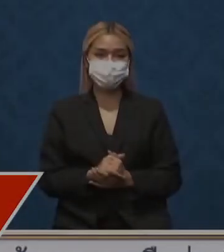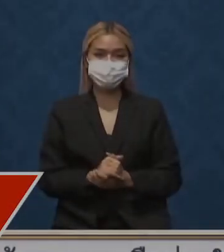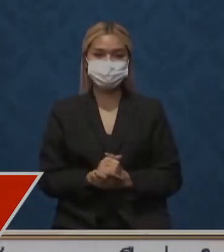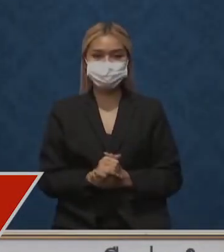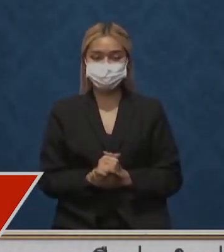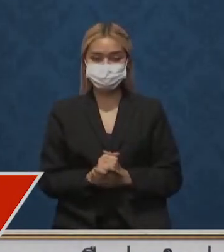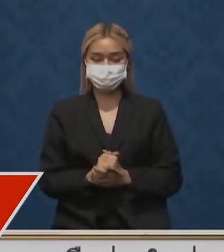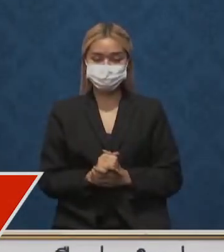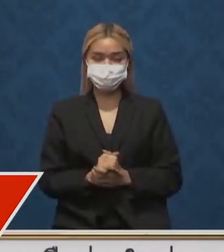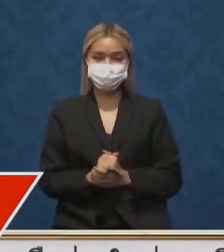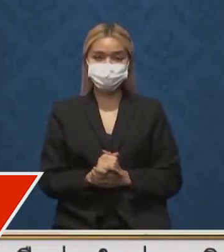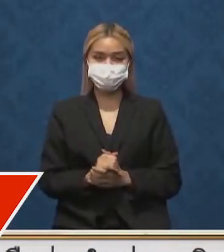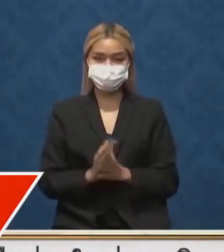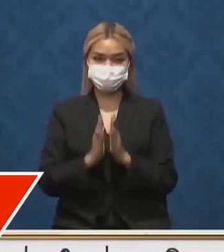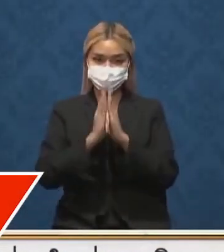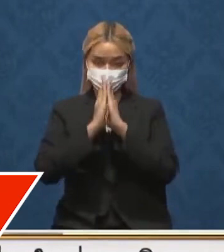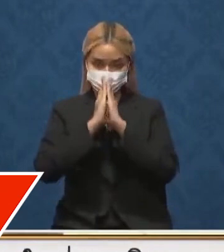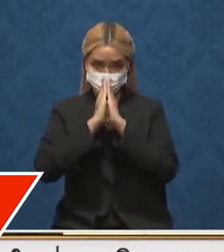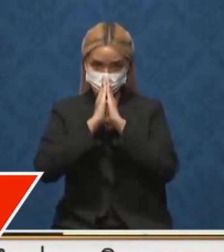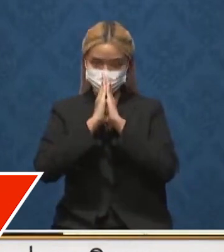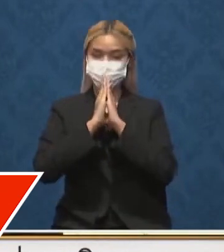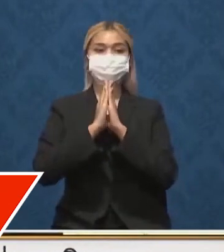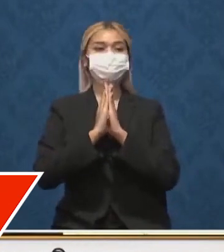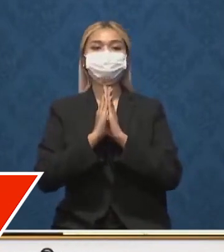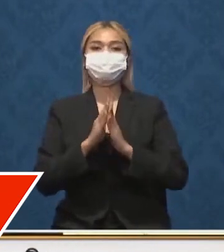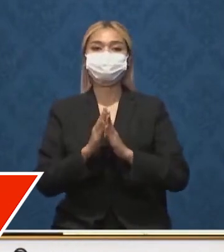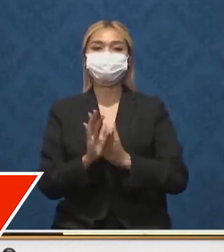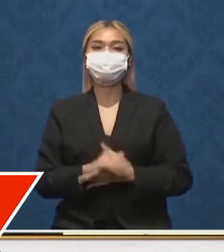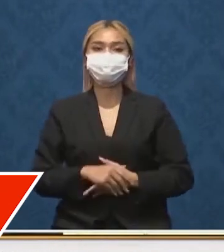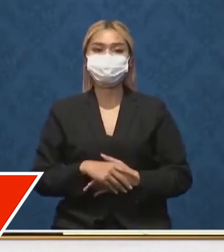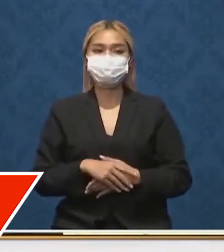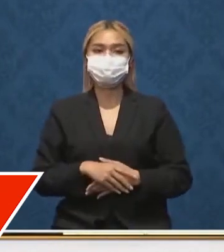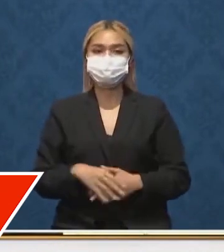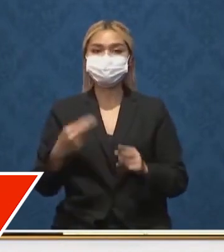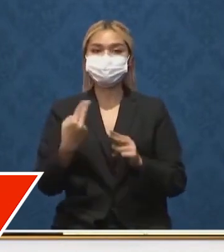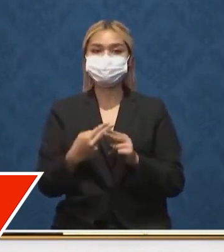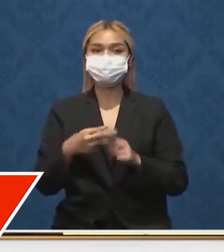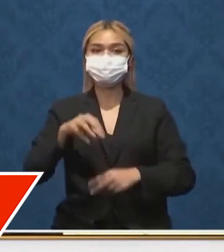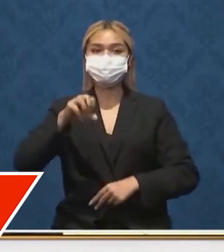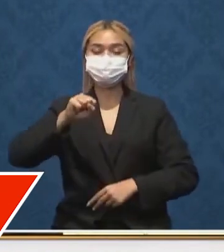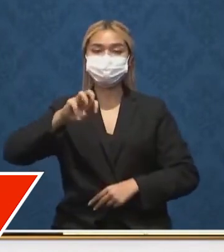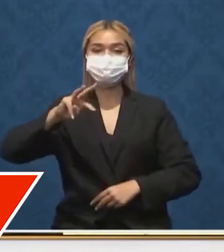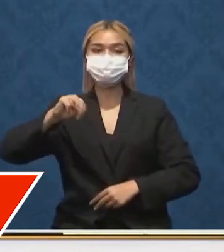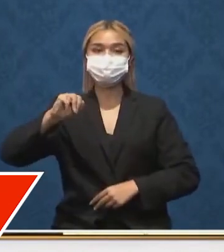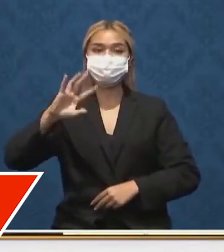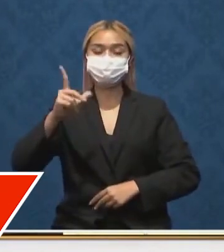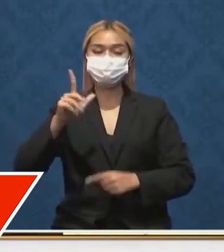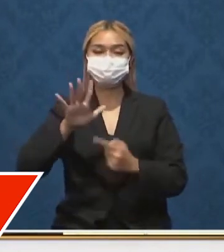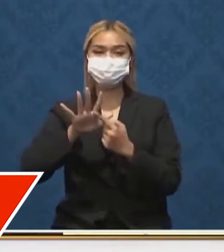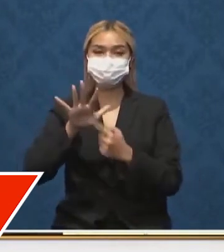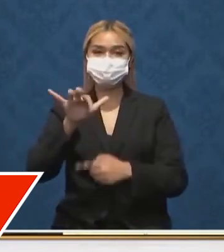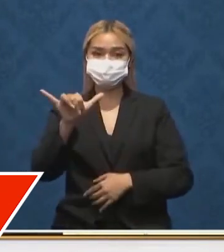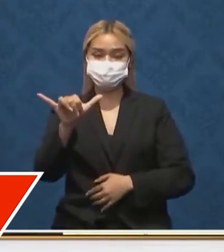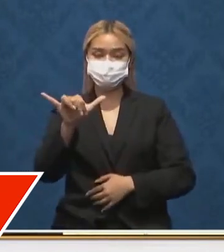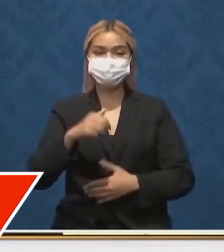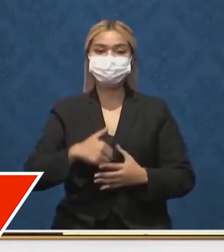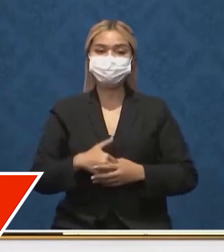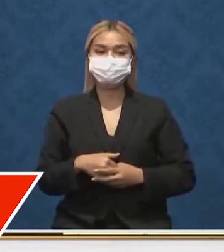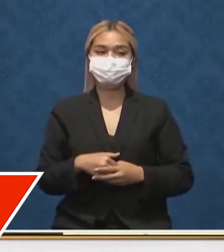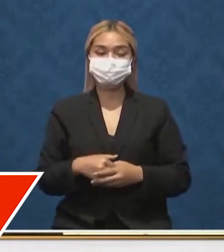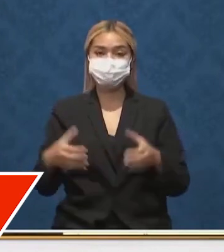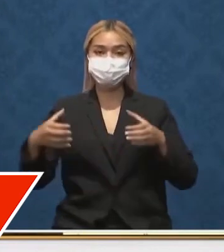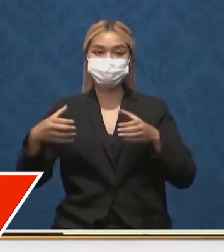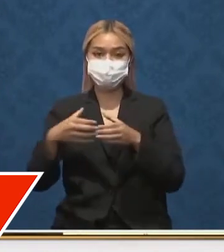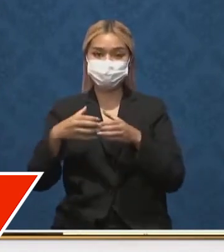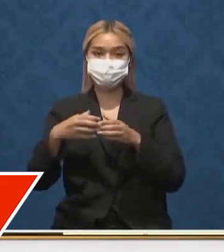กราบเรียนท่านประธานที่เคารพผมสมชายฝั่งชลจิตรสมาชิกสภาผู้แทนราษฎรบัญชีรายชื่อพรรค